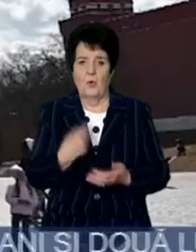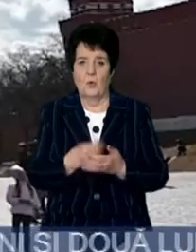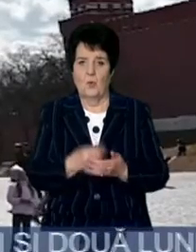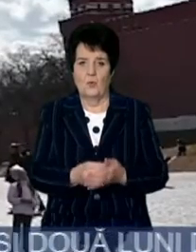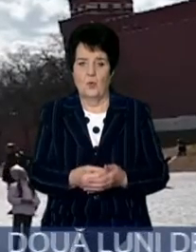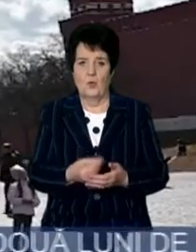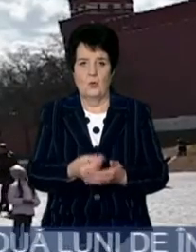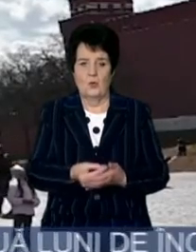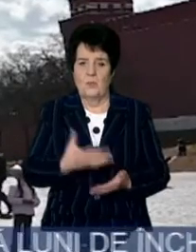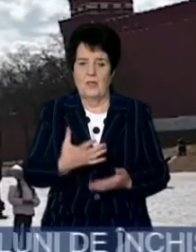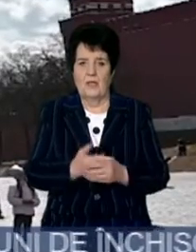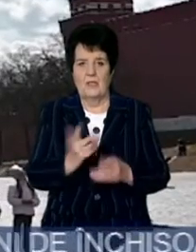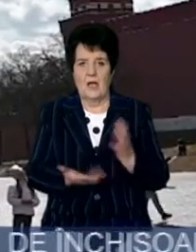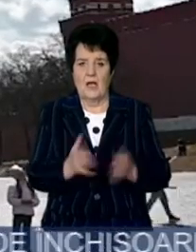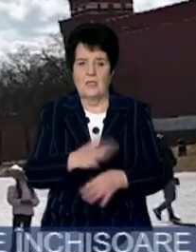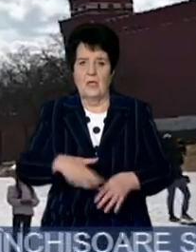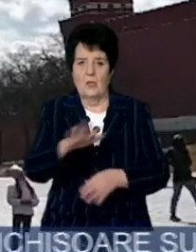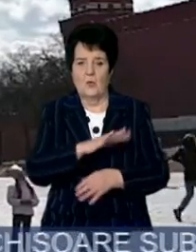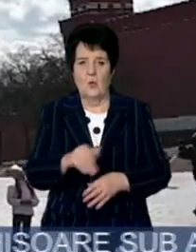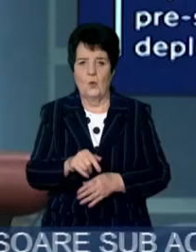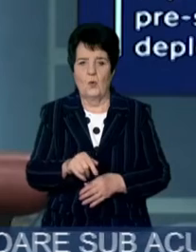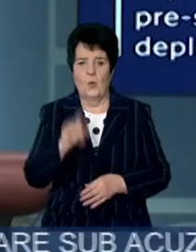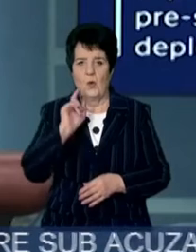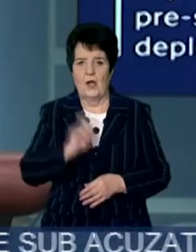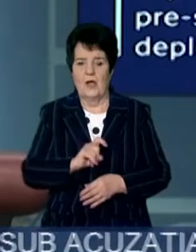suplimentare dacă va anexa teritoriul ucrainean.